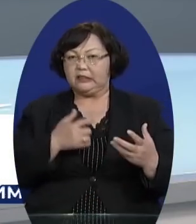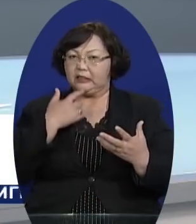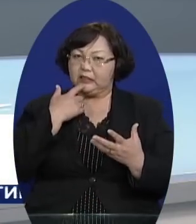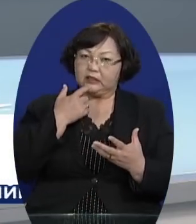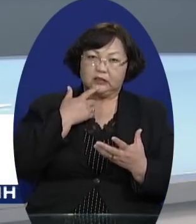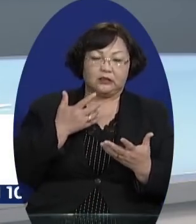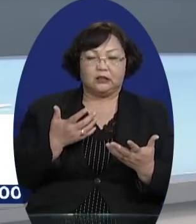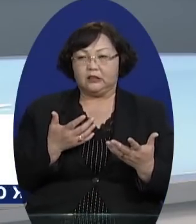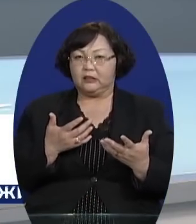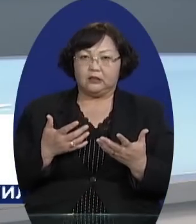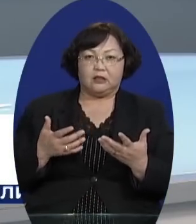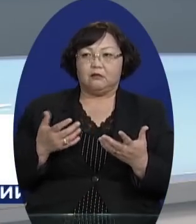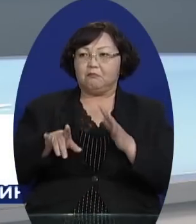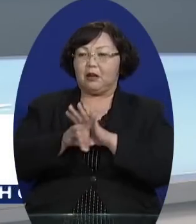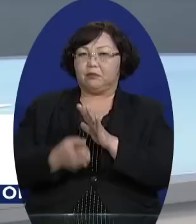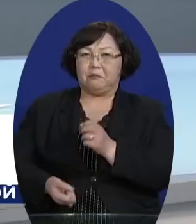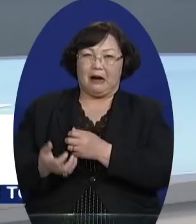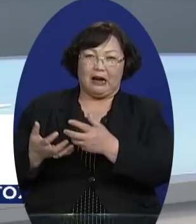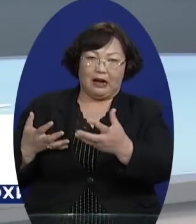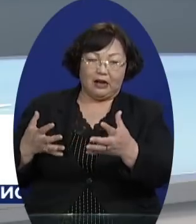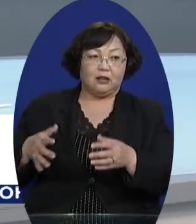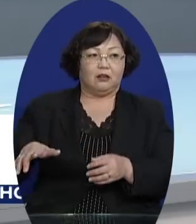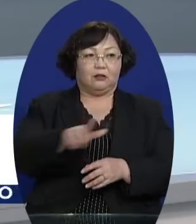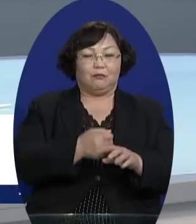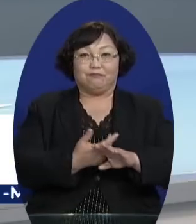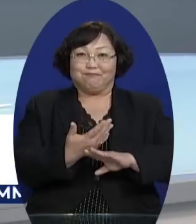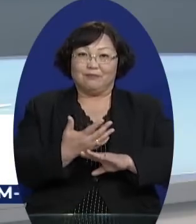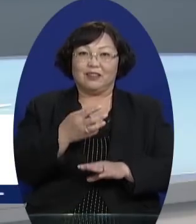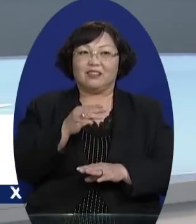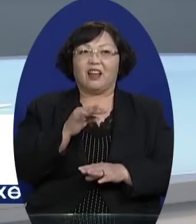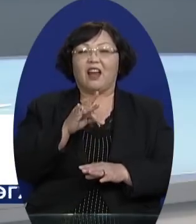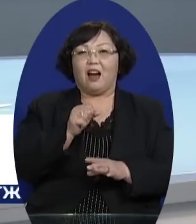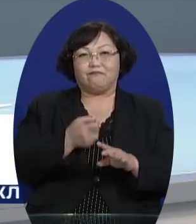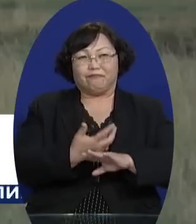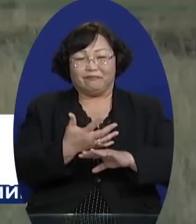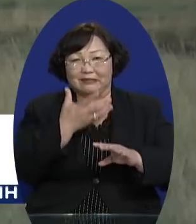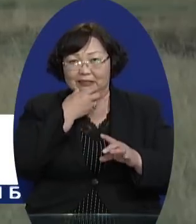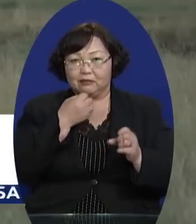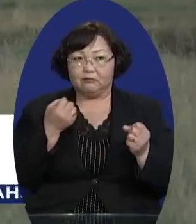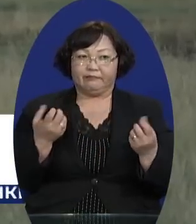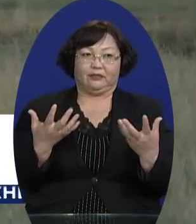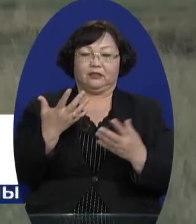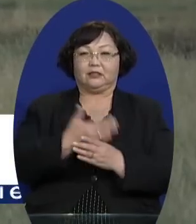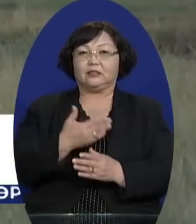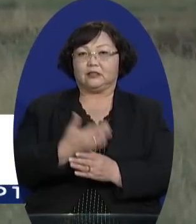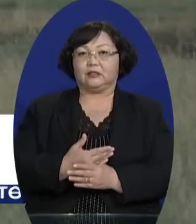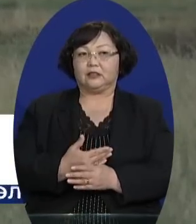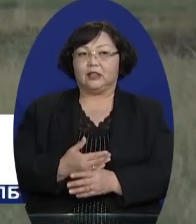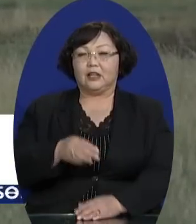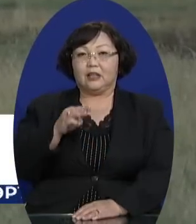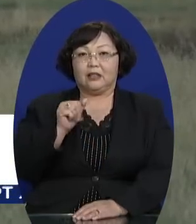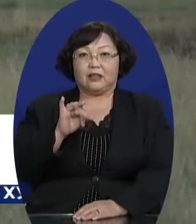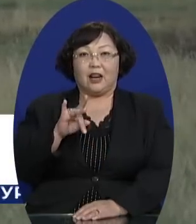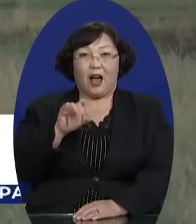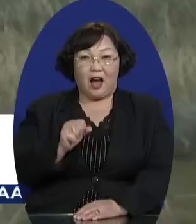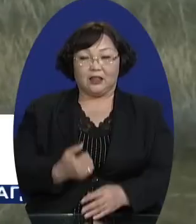улам дамжруулжээ. Манай улс жил бүр нийт ургацынхаа 30 гаруй хувийг мал дийдүүлж байна. Тарайн талбайд жилийн дөрөв үйлрэлт